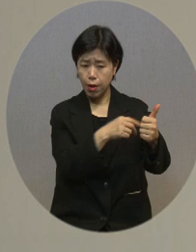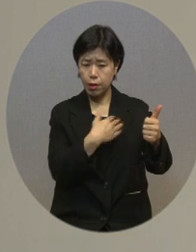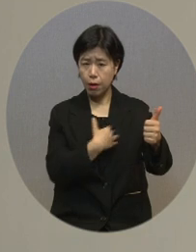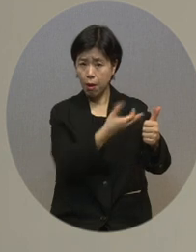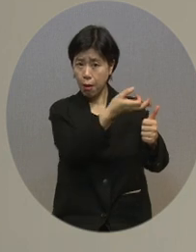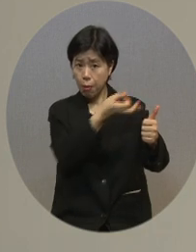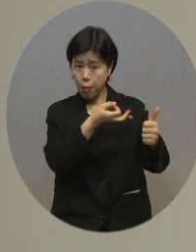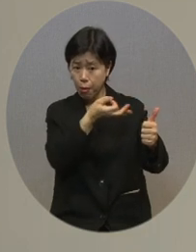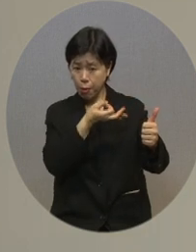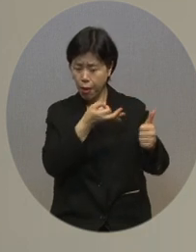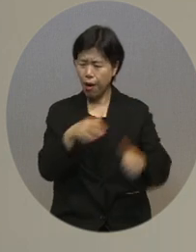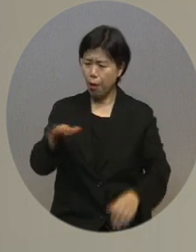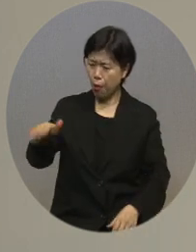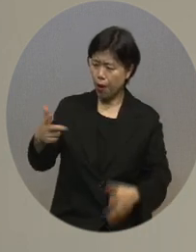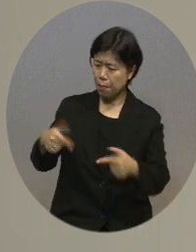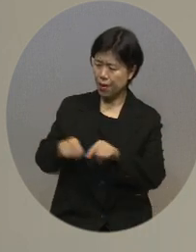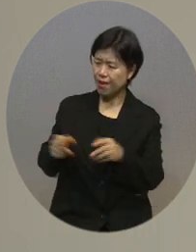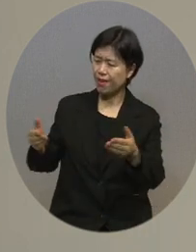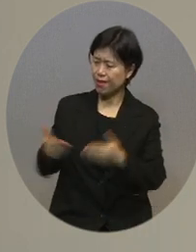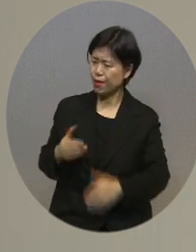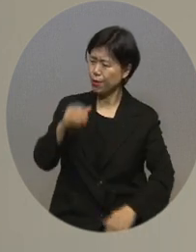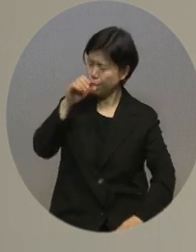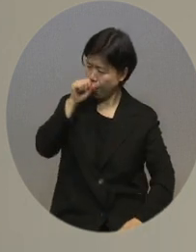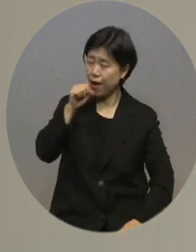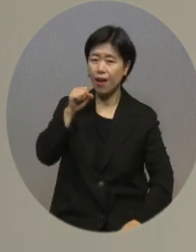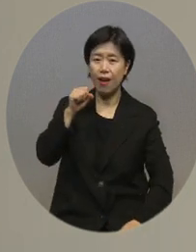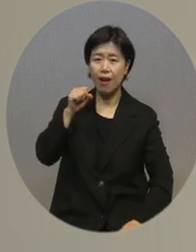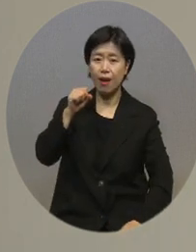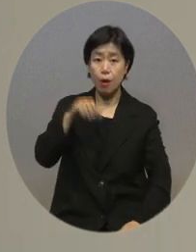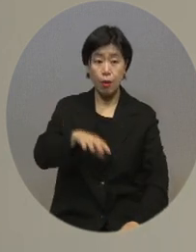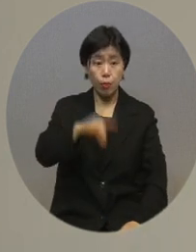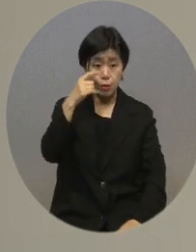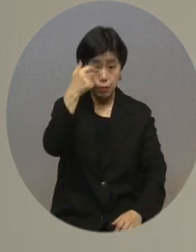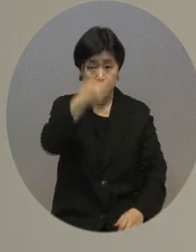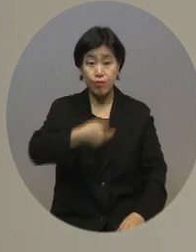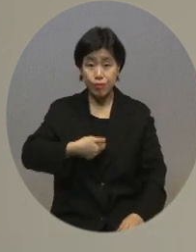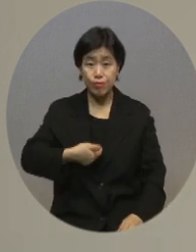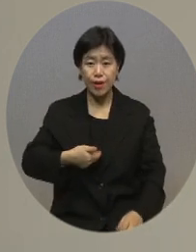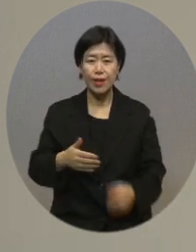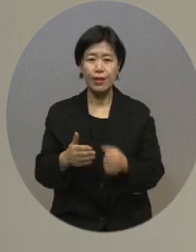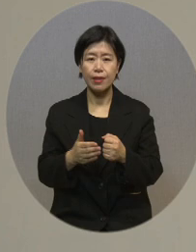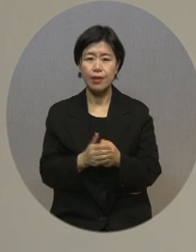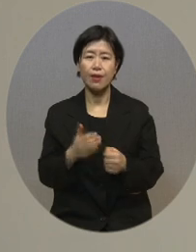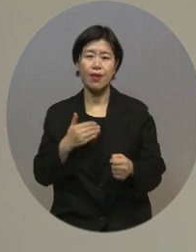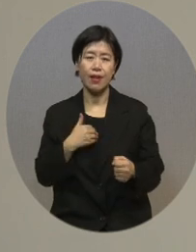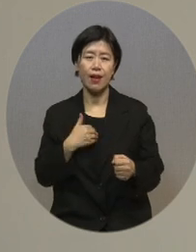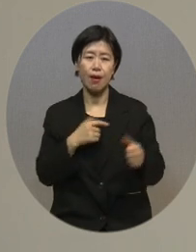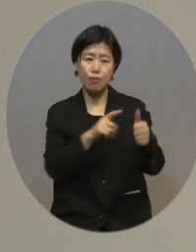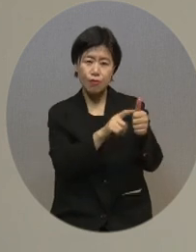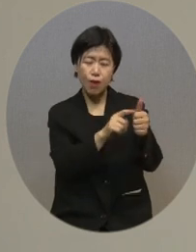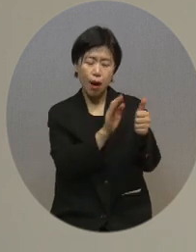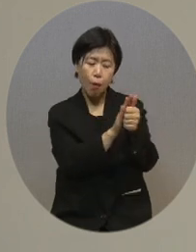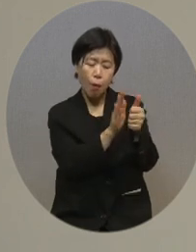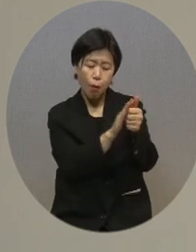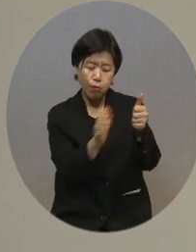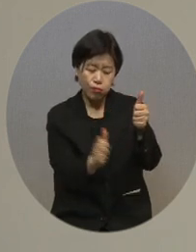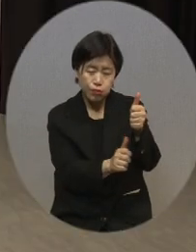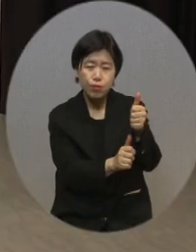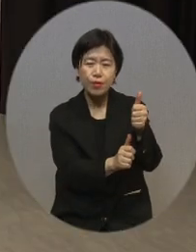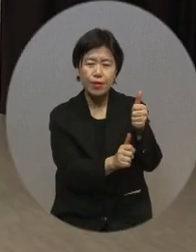좋겠다 해가지고 아주 이제 어린 나이에 국회 보좌관을 시작을 했습니다. 아, 그래요? 예,